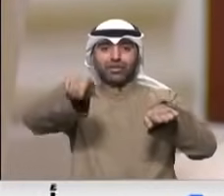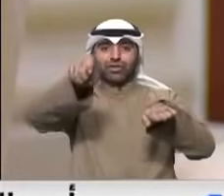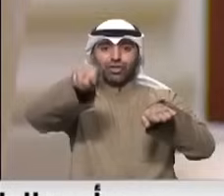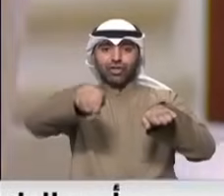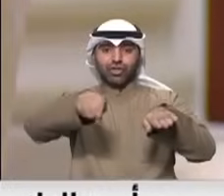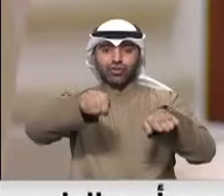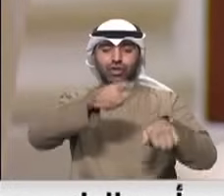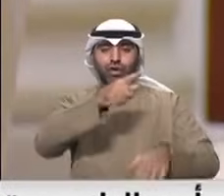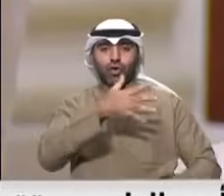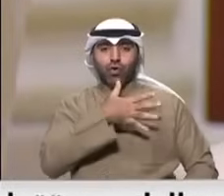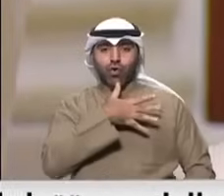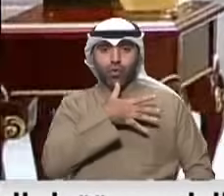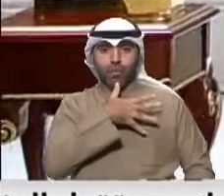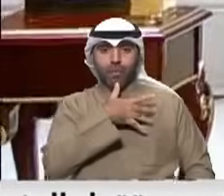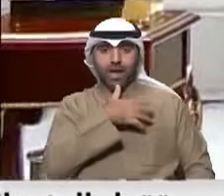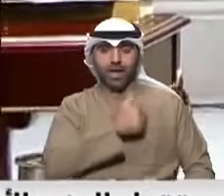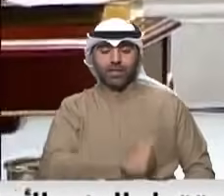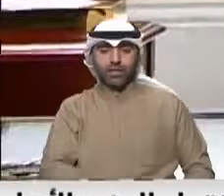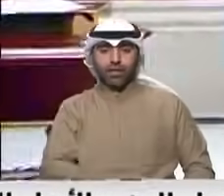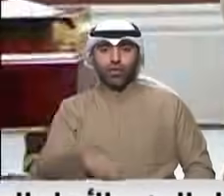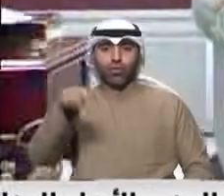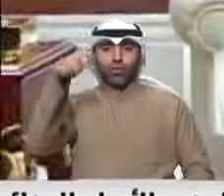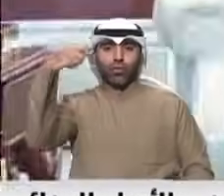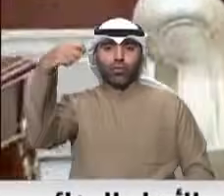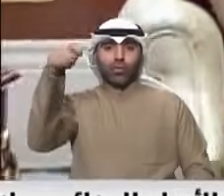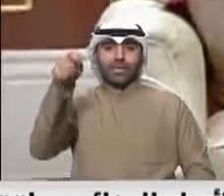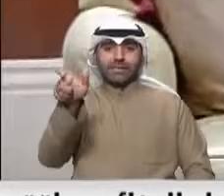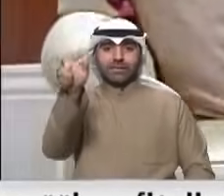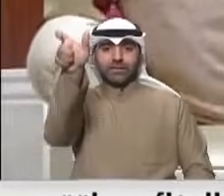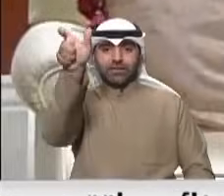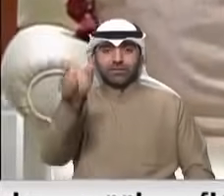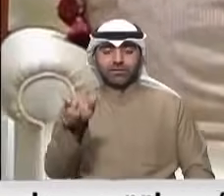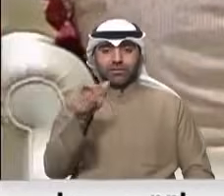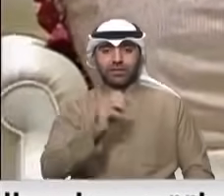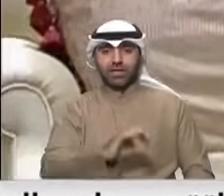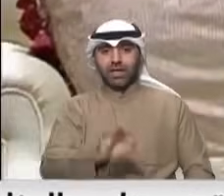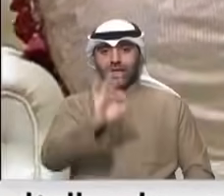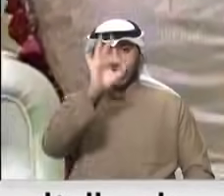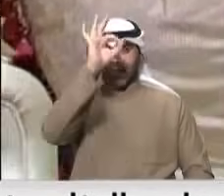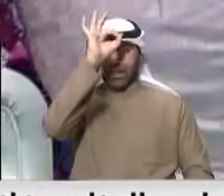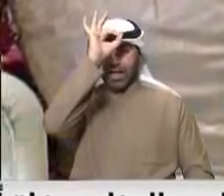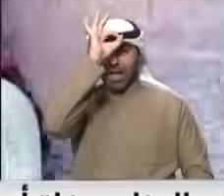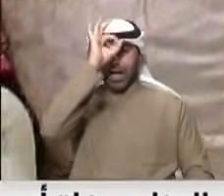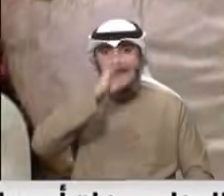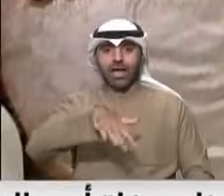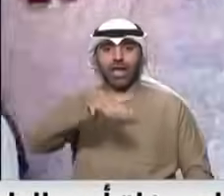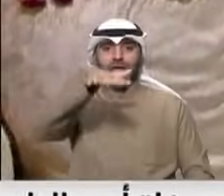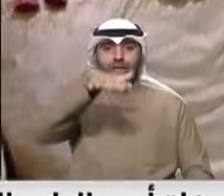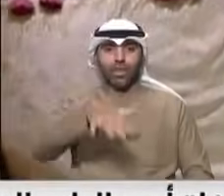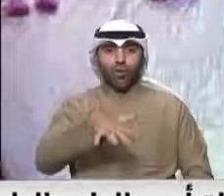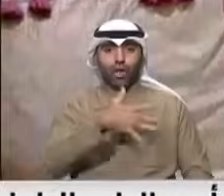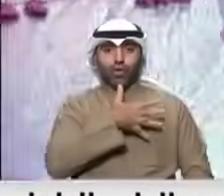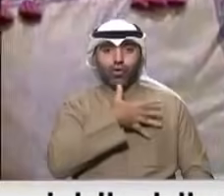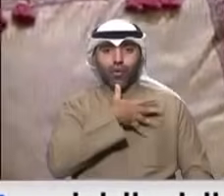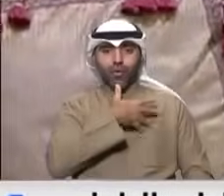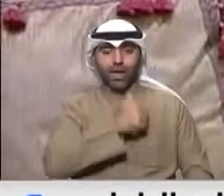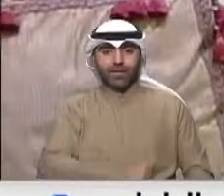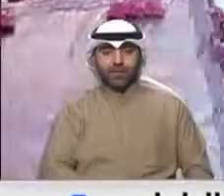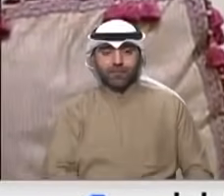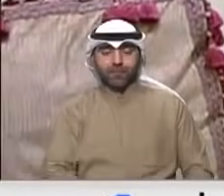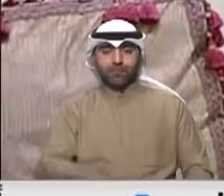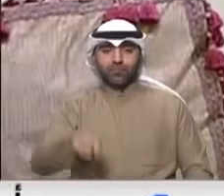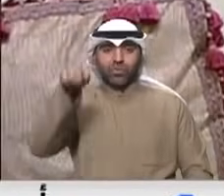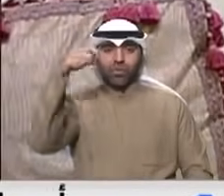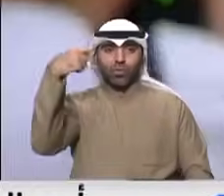الخليلي ومعالي وزير الداخليه السيد حمود بن فيصل البوسعيدي ومعالي وزير الخارجيه